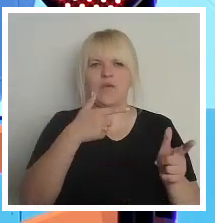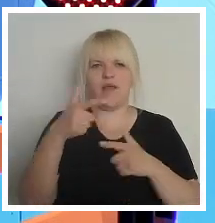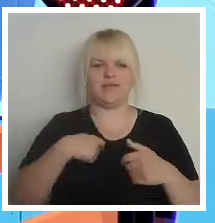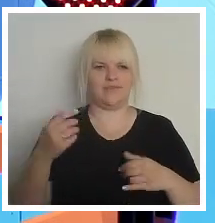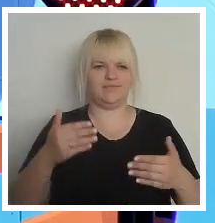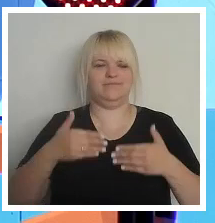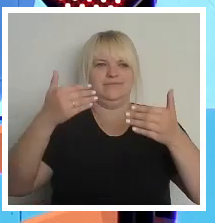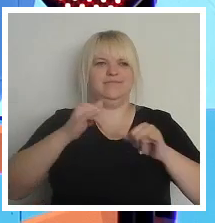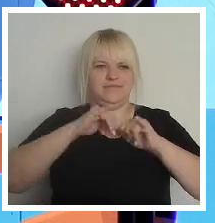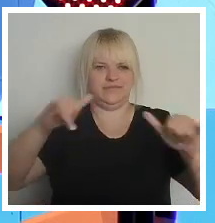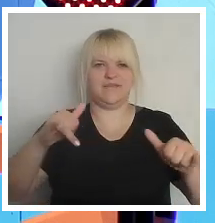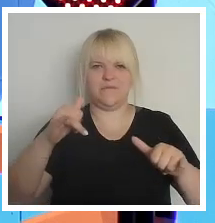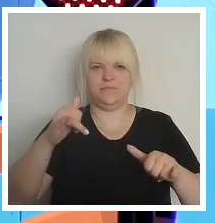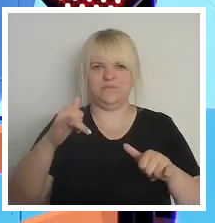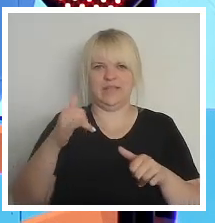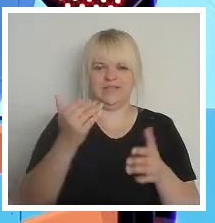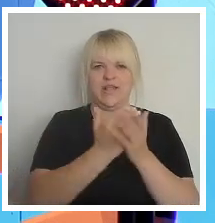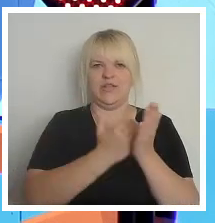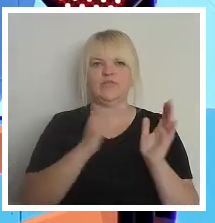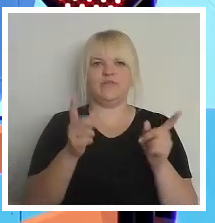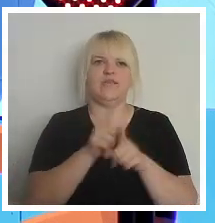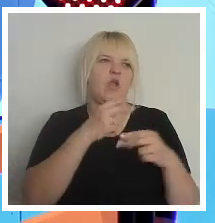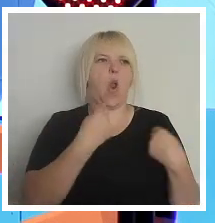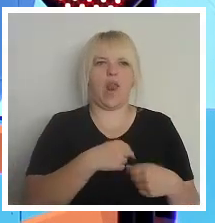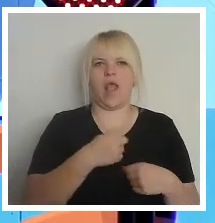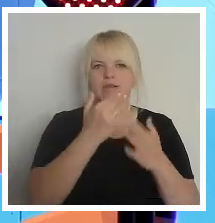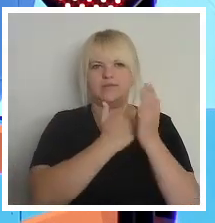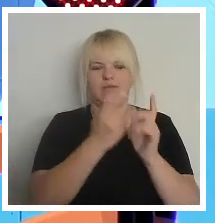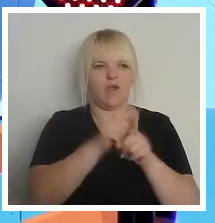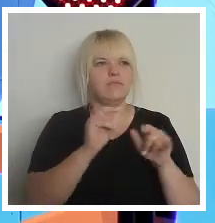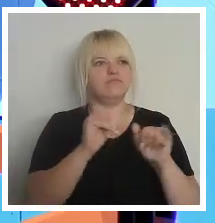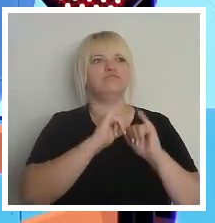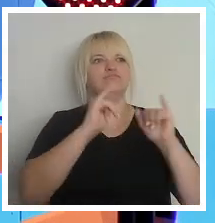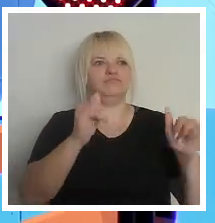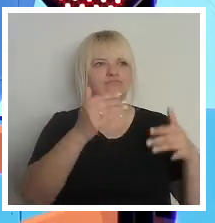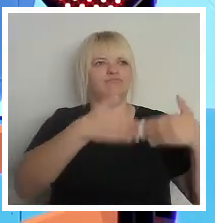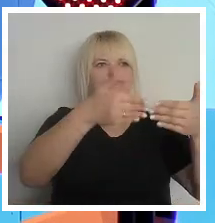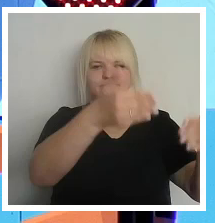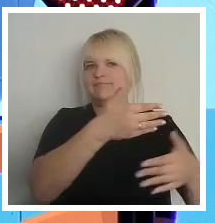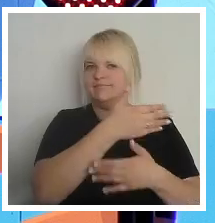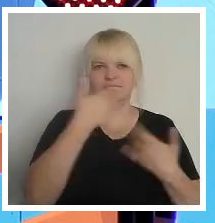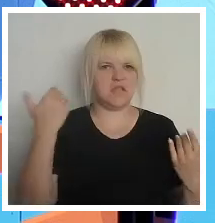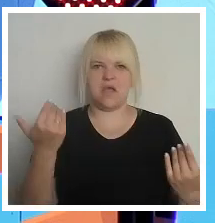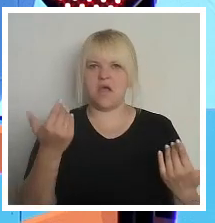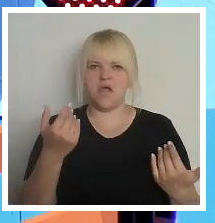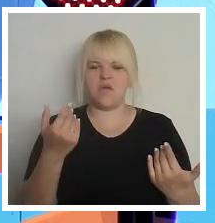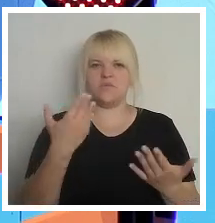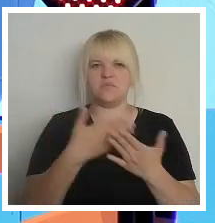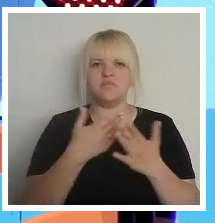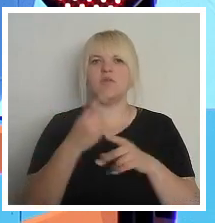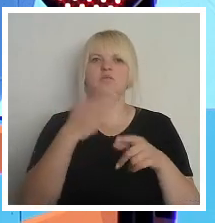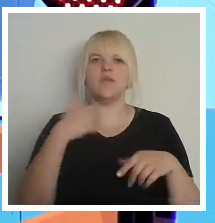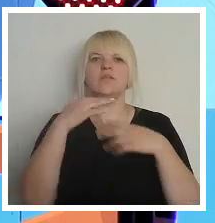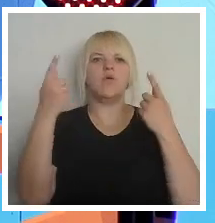nu, labi, vai kolēģi saturu, vai savu mēdiju saturu, vai tam līdzīgi. Tā kā ir vairāki mehānismi, kas šobrīd mēdījos ir redakcijās,